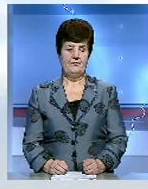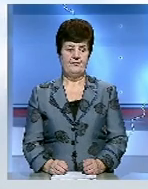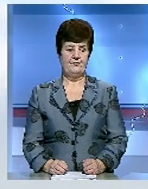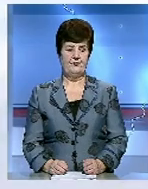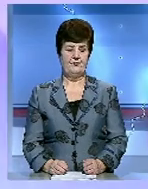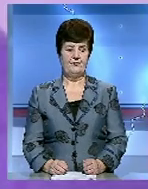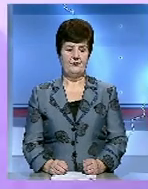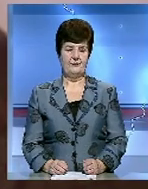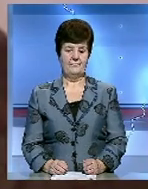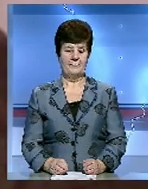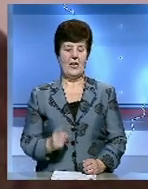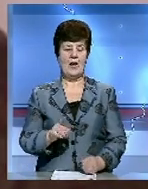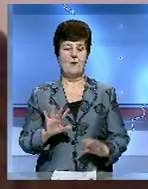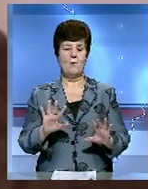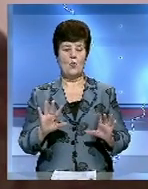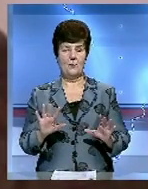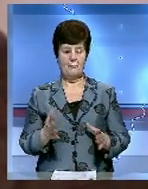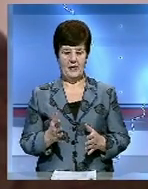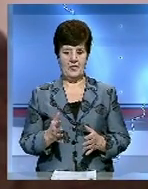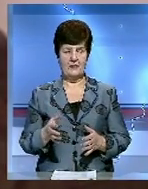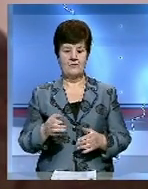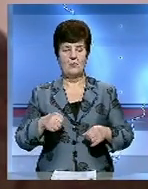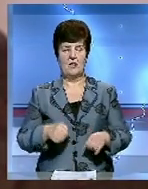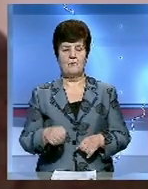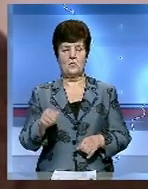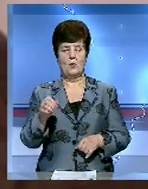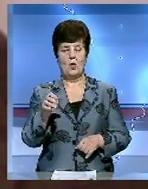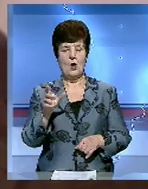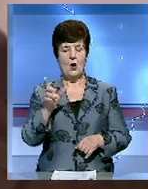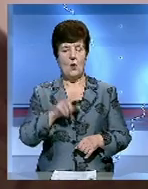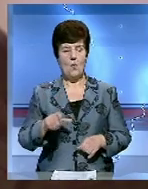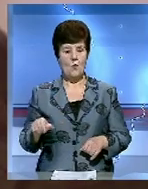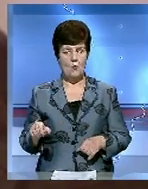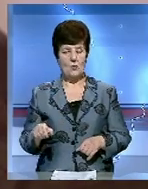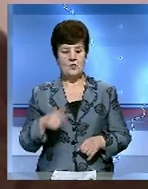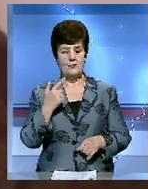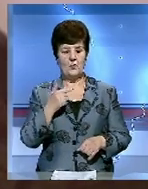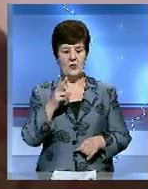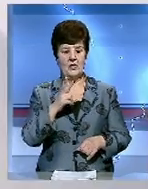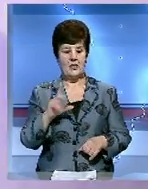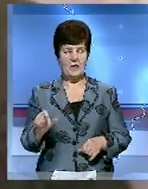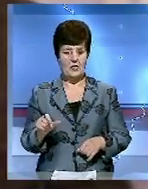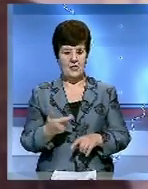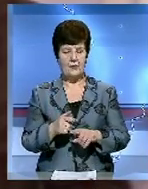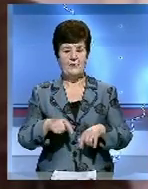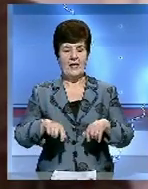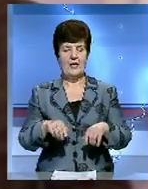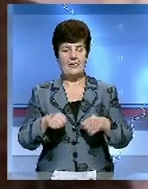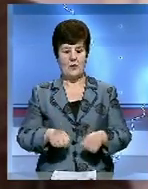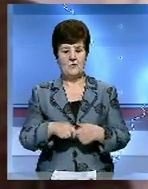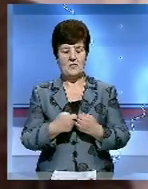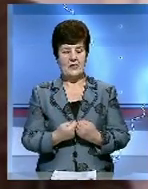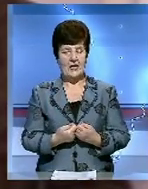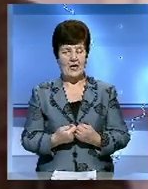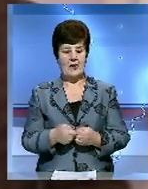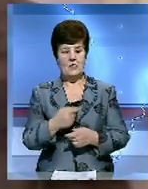La moment, în Republica Moldova, drepturile omului și principiile nediscriminatorii sunt foarte des încălcate. Se confruntă cu alte